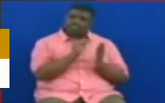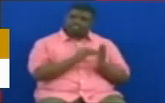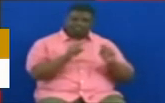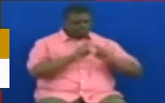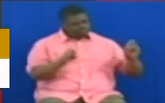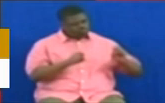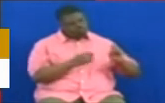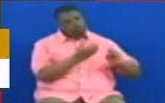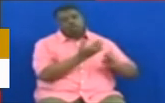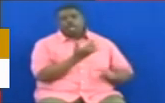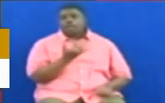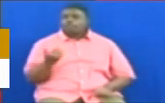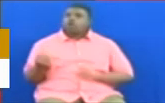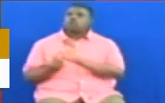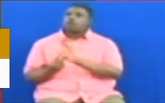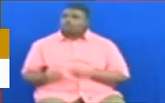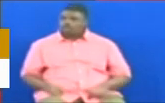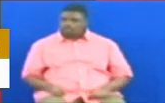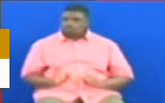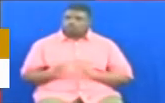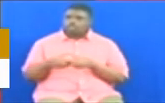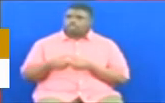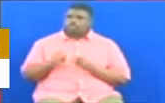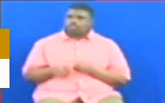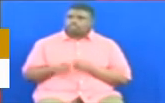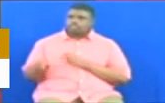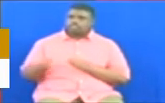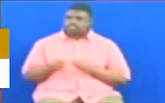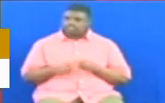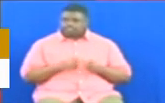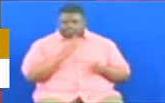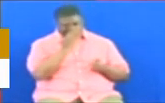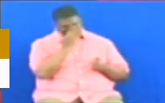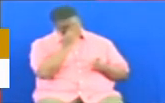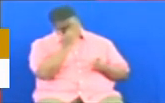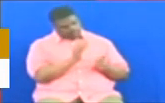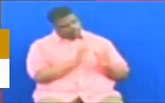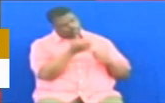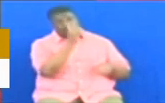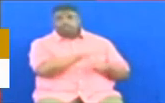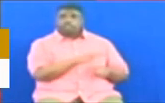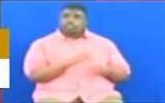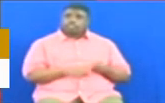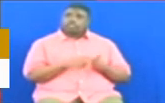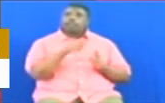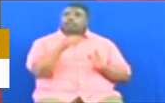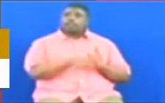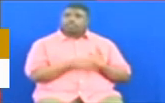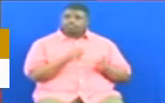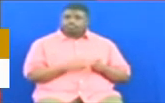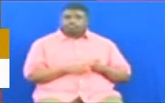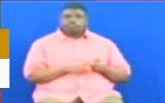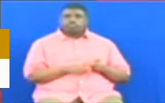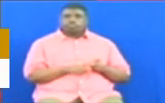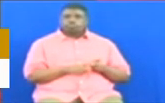namba 7. Kuna executive committee, kuna technical advisory committee na management, ambao viko chini ya nani?